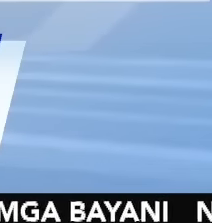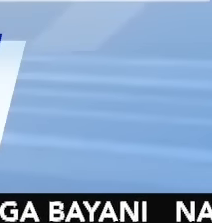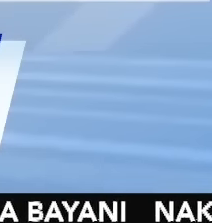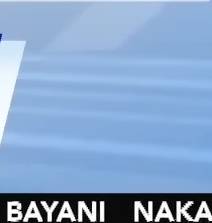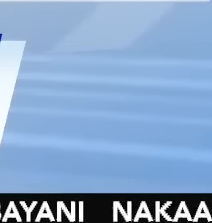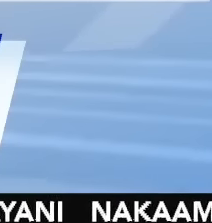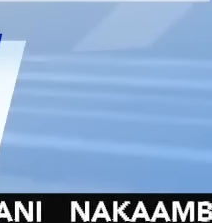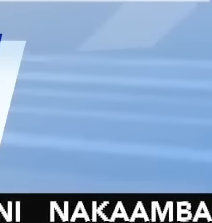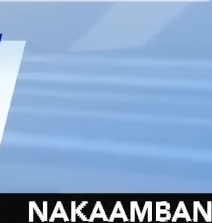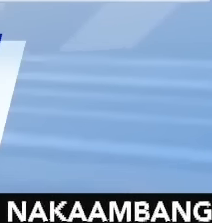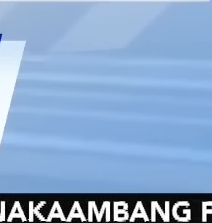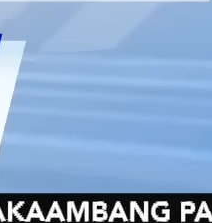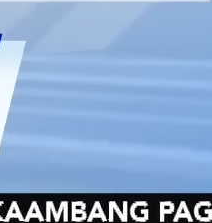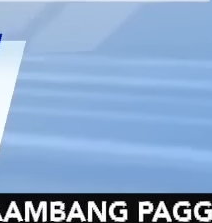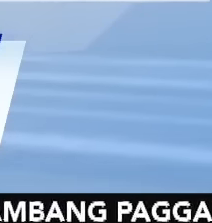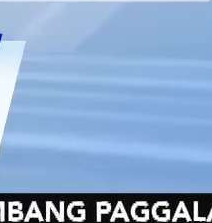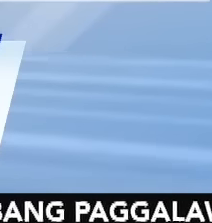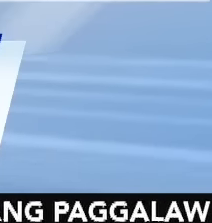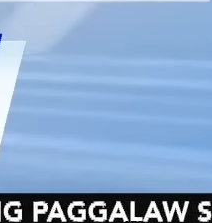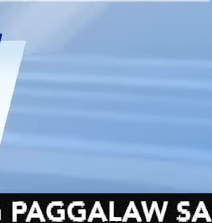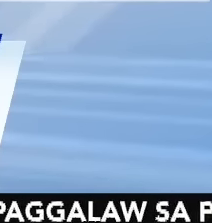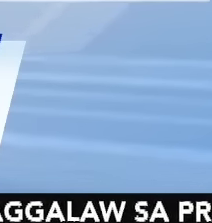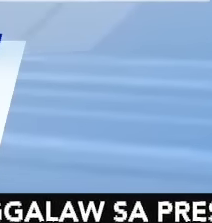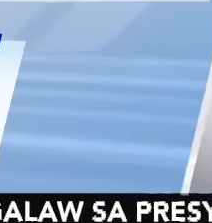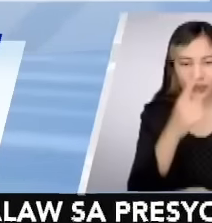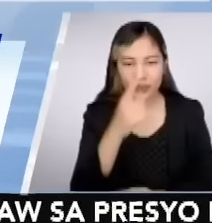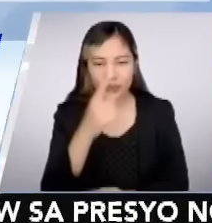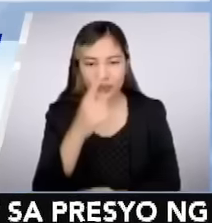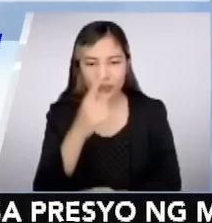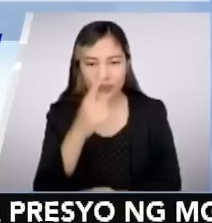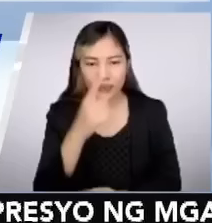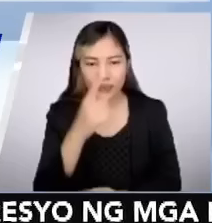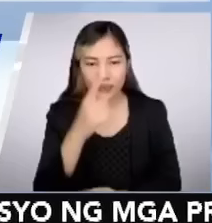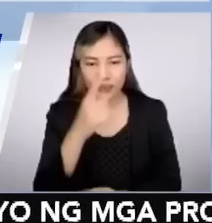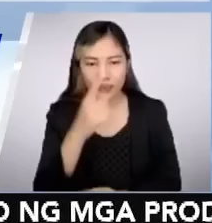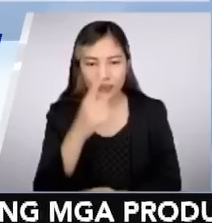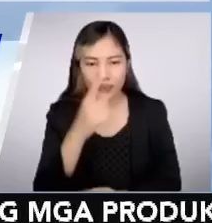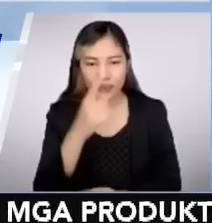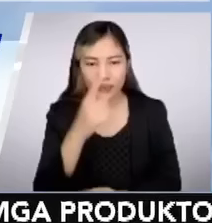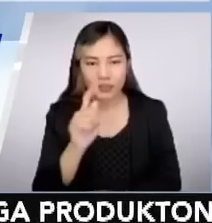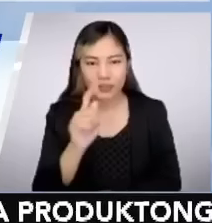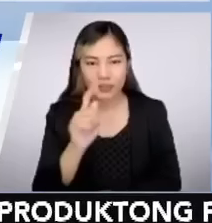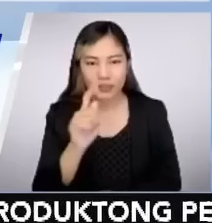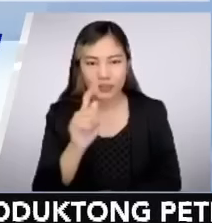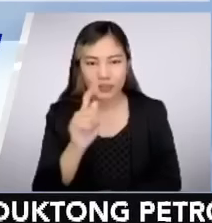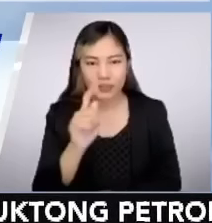Swift. Ang BFF niyang si Michelle D naging si Deonce.